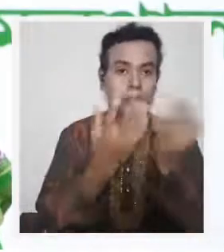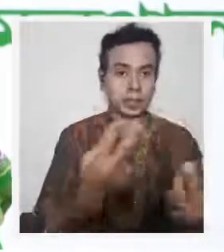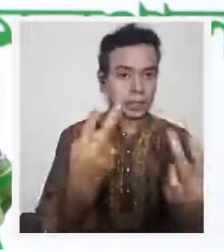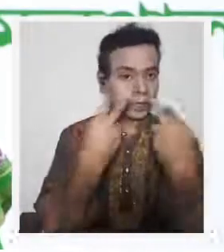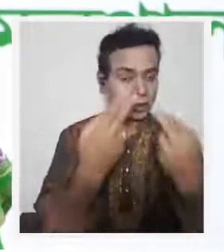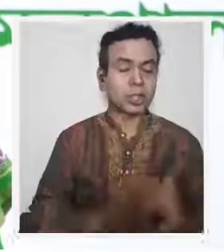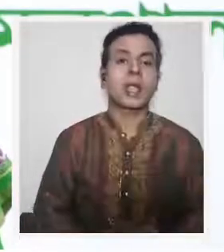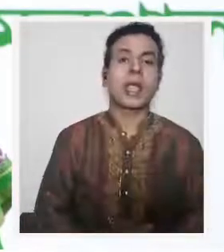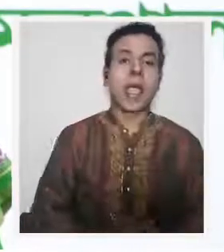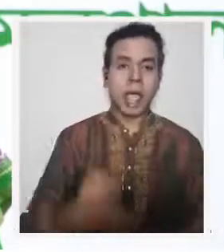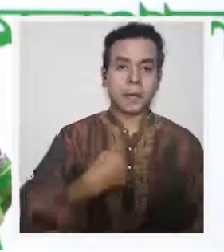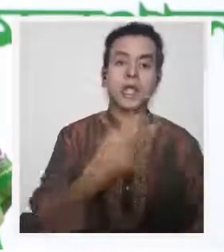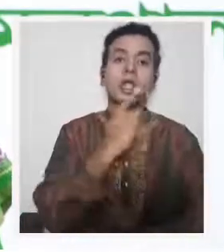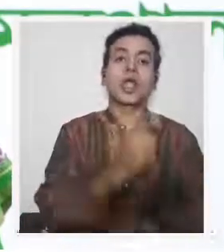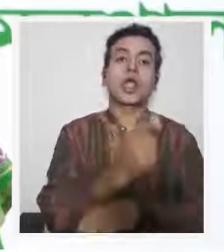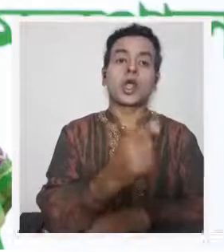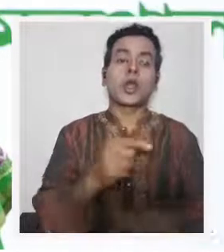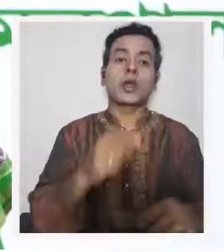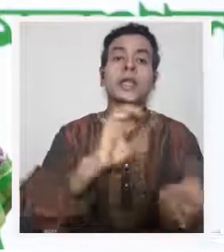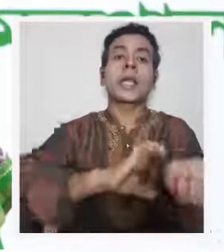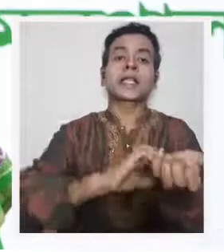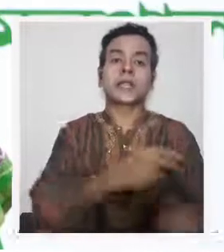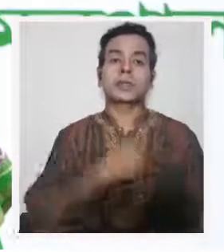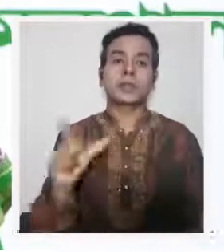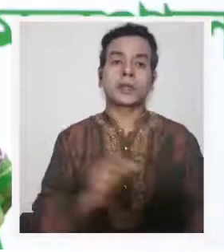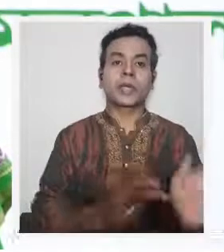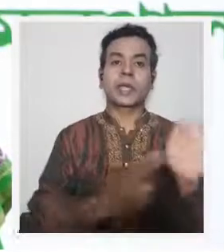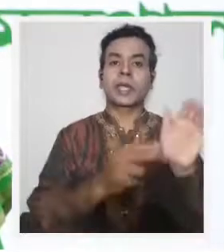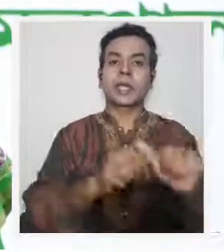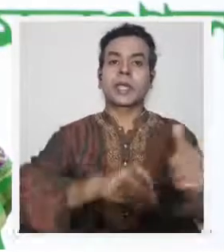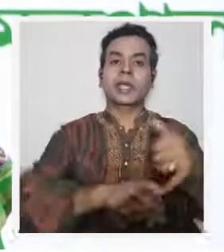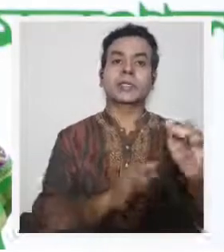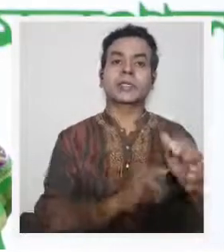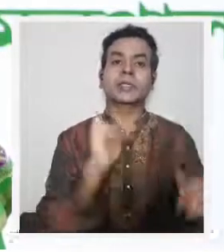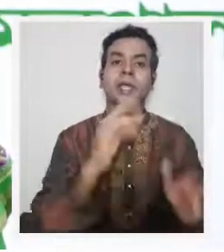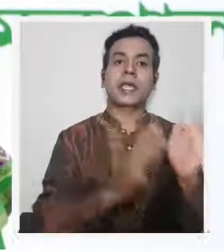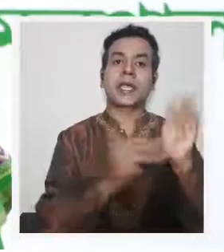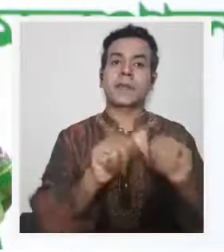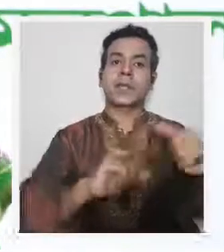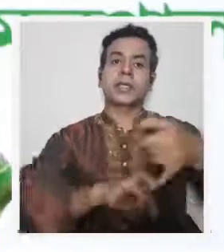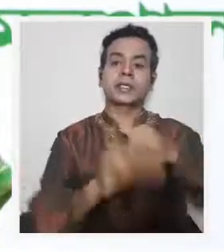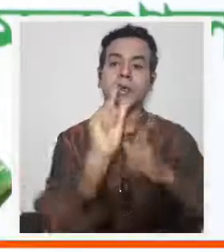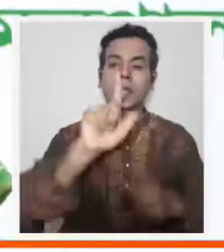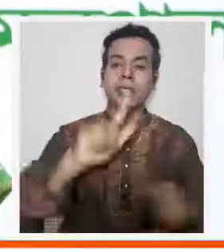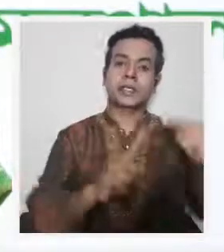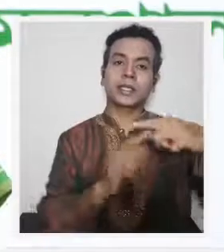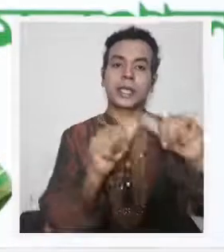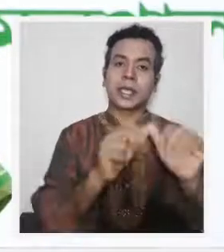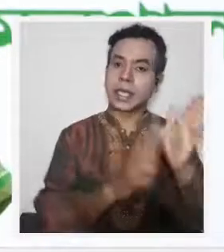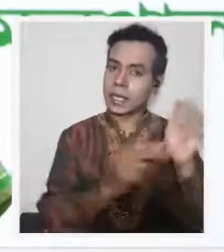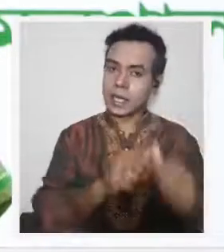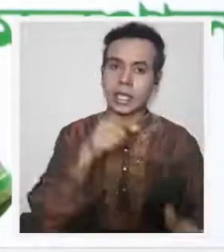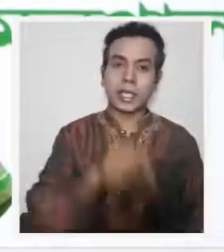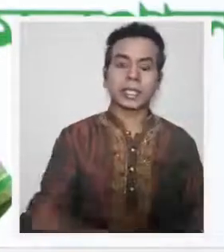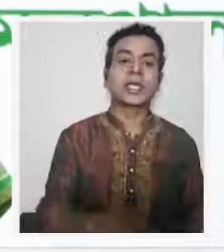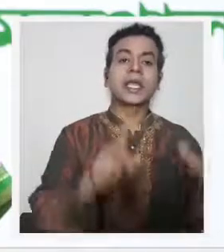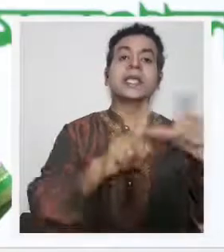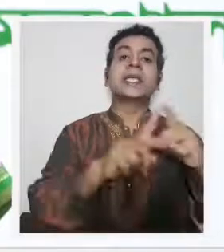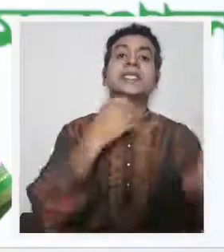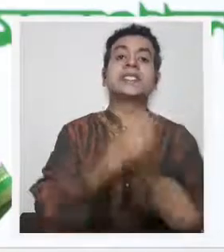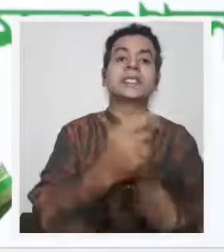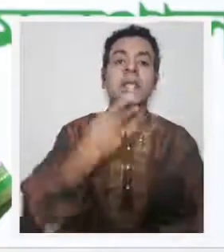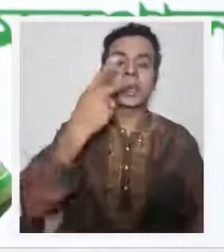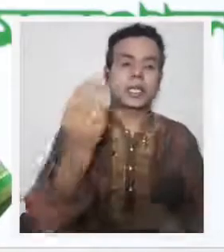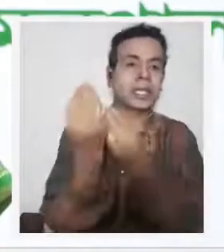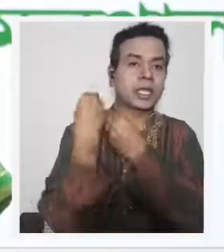স্বাস্থ্য অধিদপ্তর কর্তৃক প্রচারিত নিয়মিত কোভিড-19 বিষয়ক স্বাস্থ্য বুলেটিন দেখছেন, আমি অধ্যাপক ডাক্তার নাসিমা সুলতানা, অতিরিক্ত